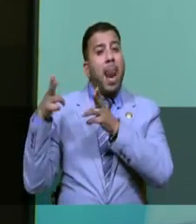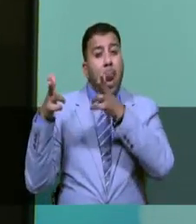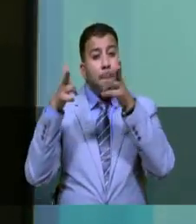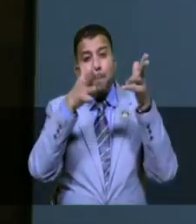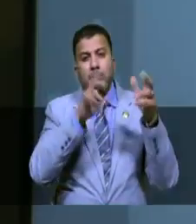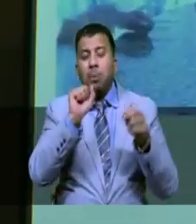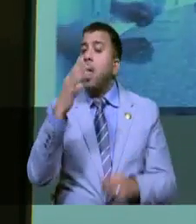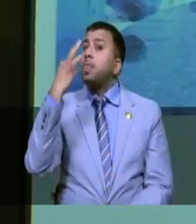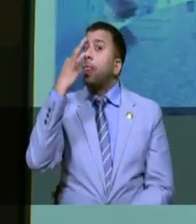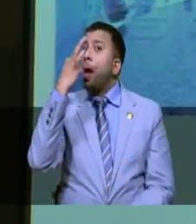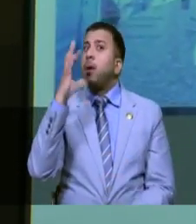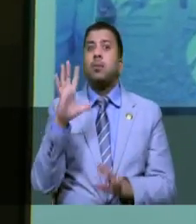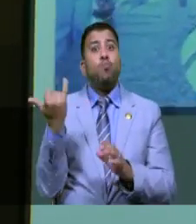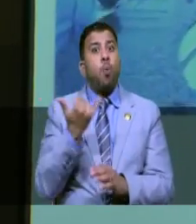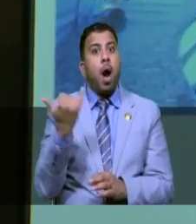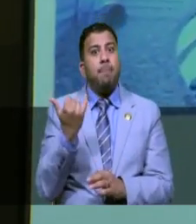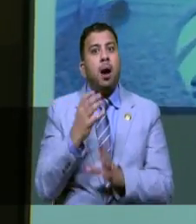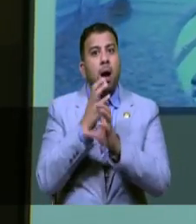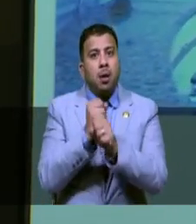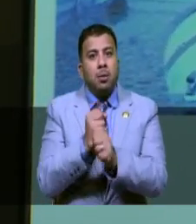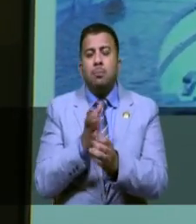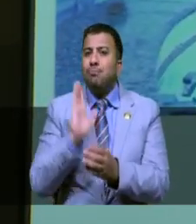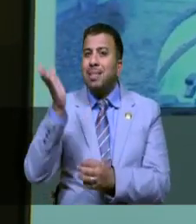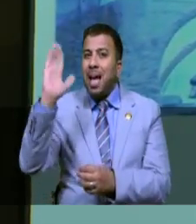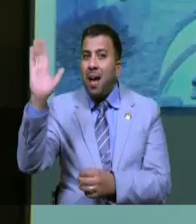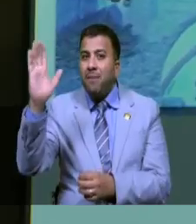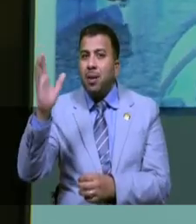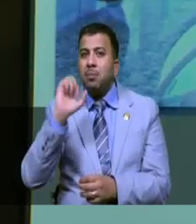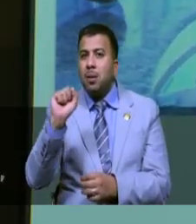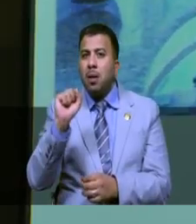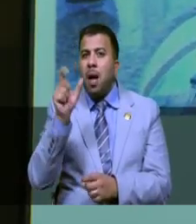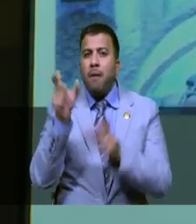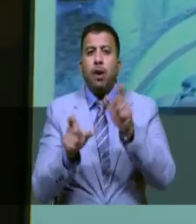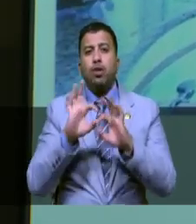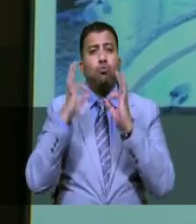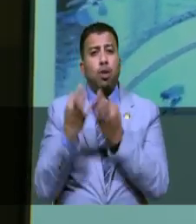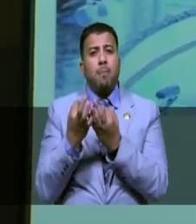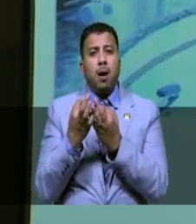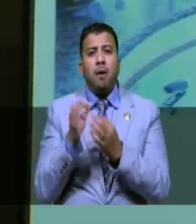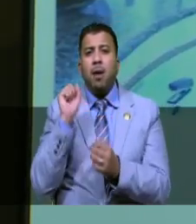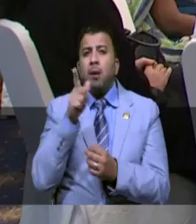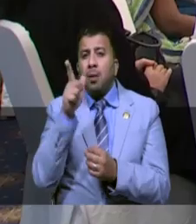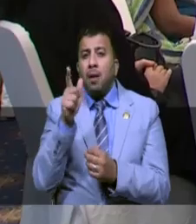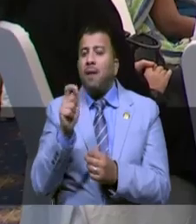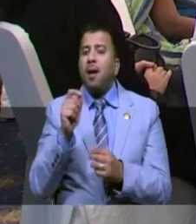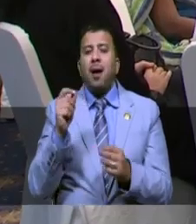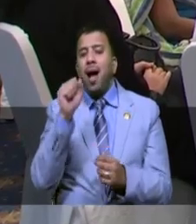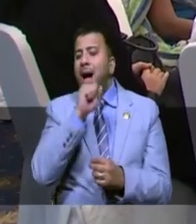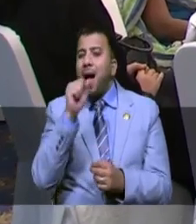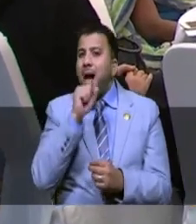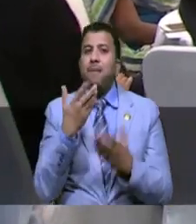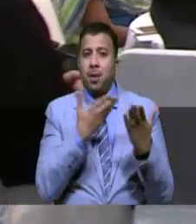حول أهمية التطعيمات وآخر عن عيادة المسافرين لمعالجة أفراد المجتمع وفقرة فنية.